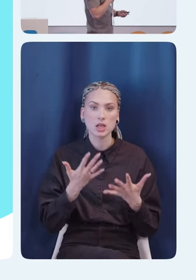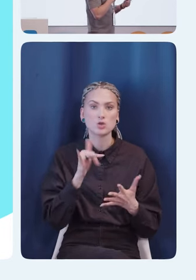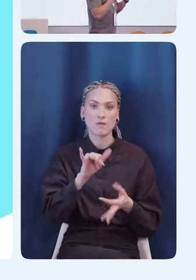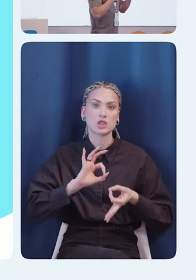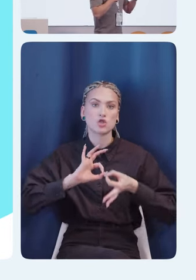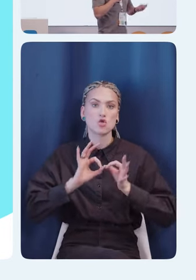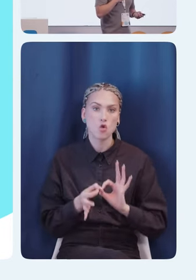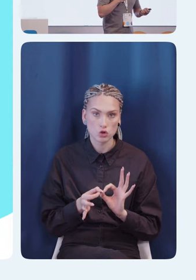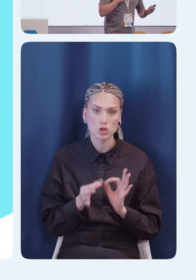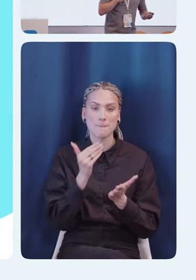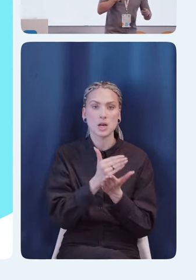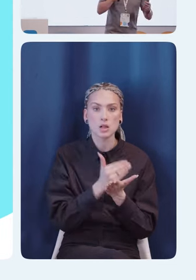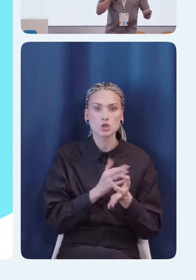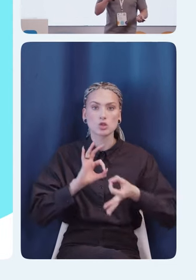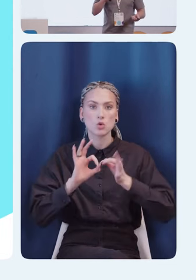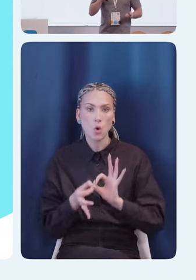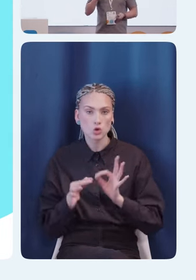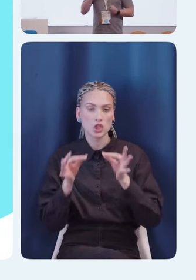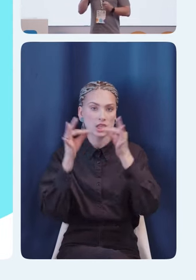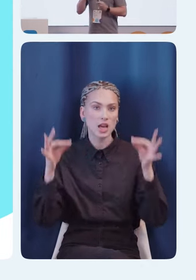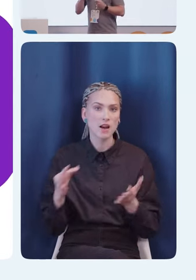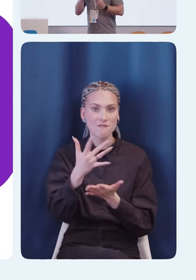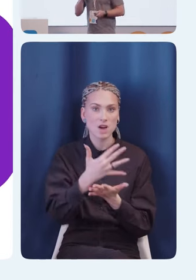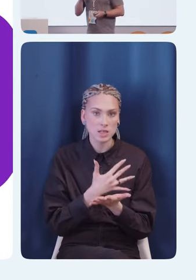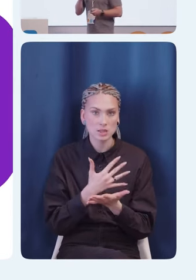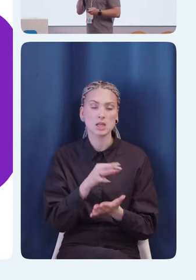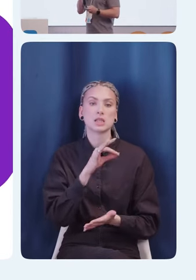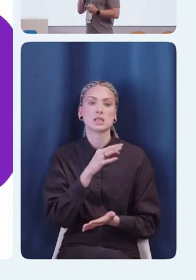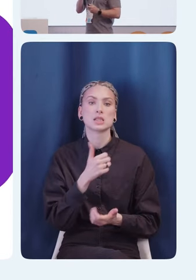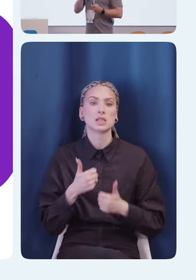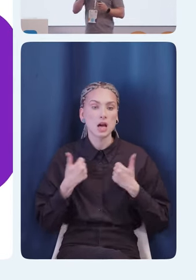сложные приложения, очень сложный интерфейс.